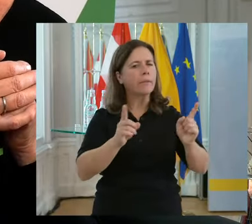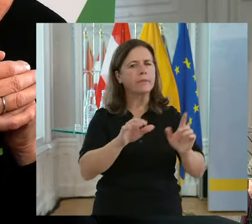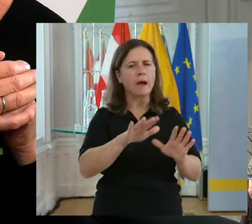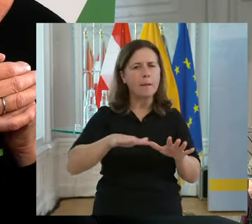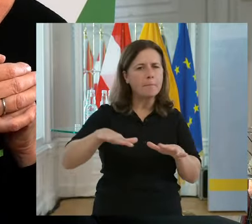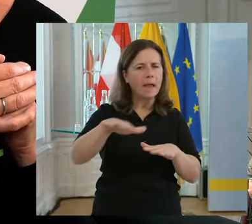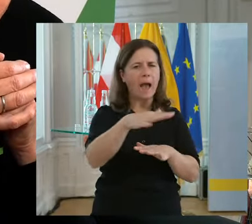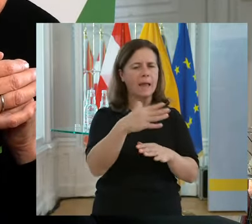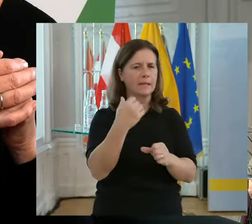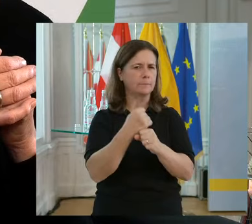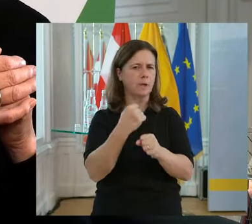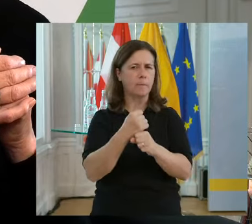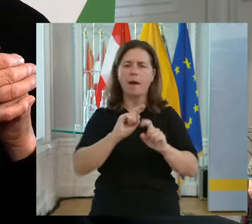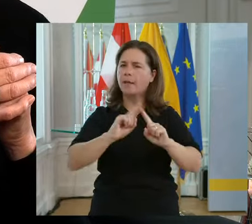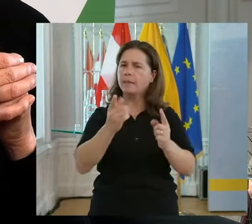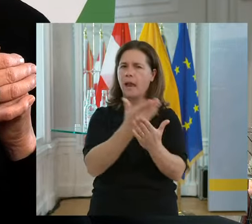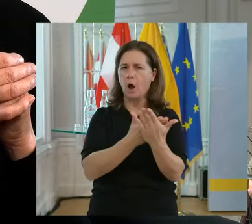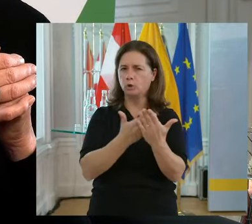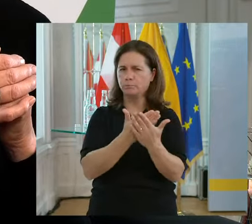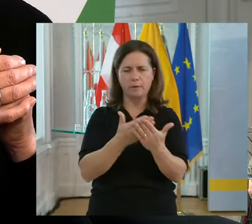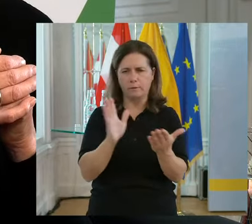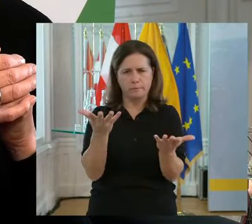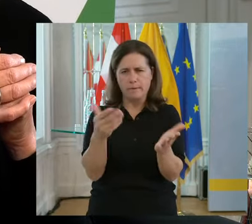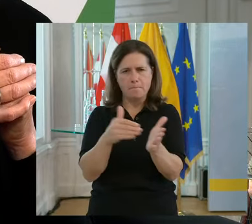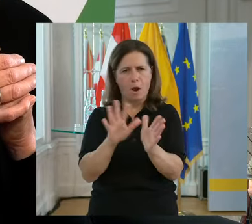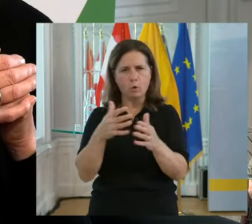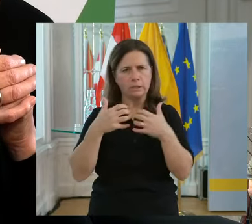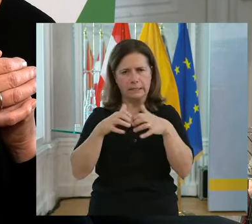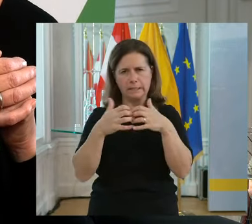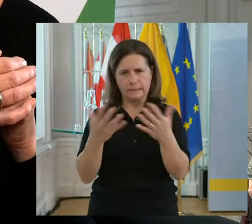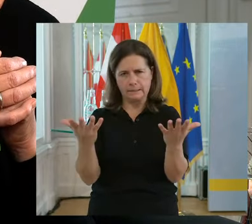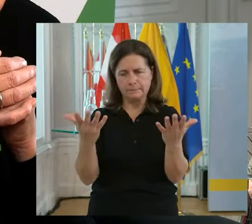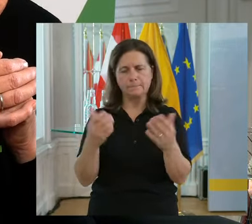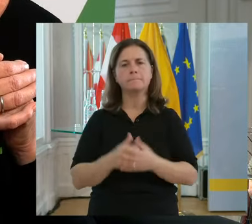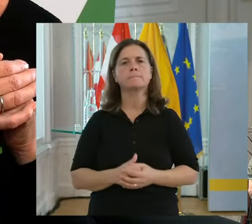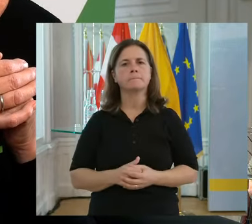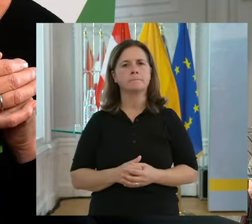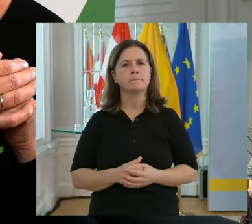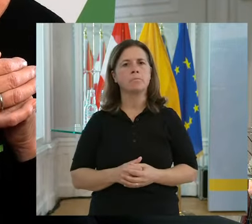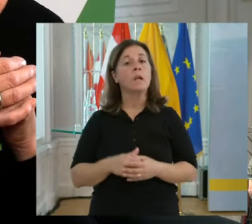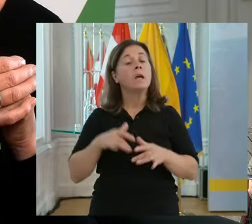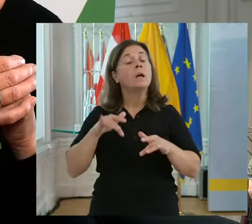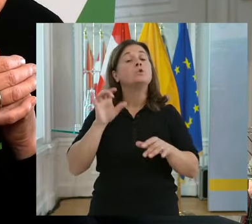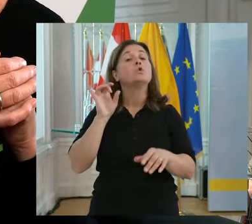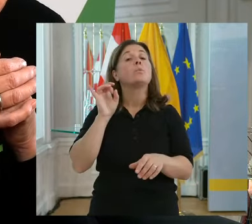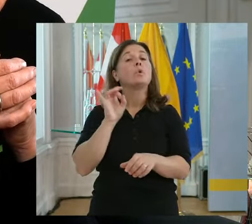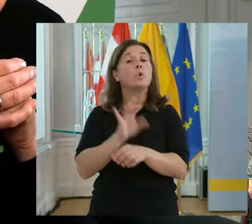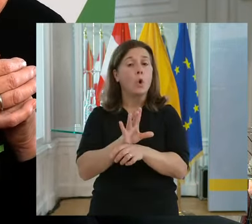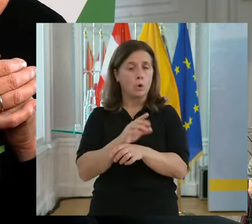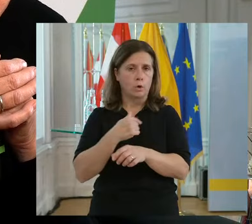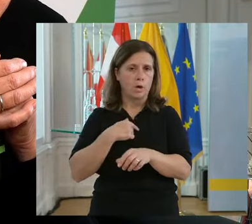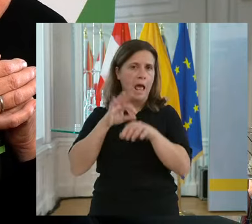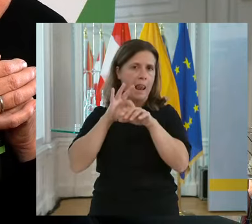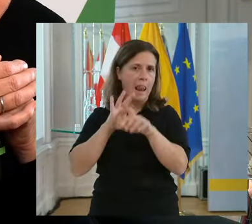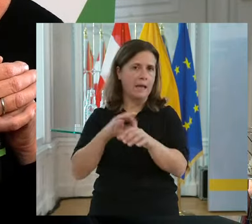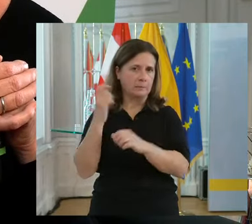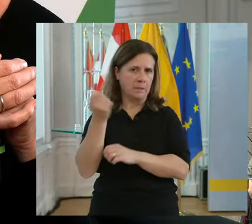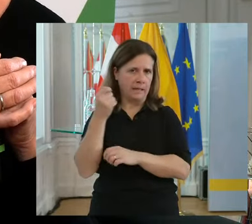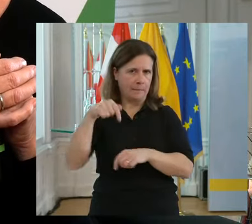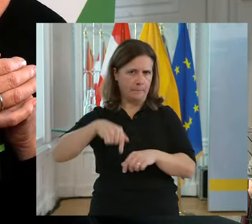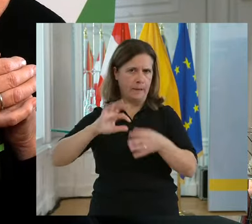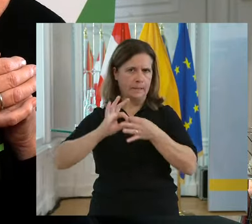anderen Ausbildungen, glaube ich, brauche ich hier auch nicht weiter ausführen. Wir sind in der glücklichen Lage als Leitbetrieb in